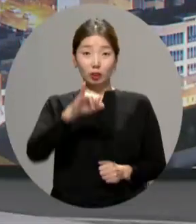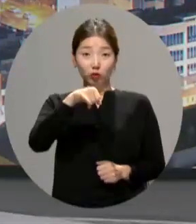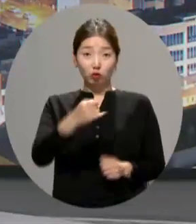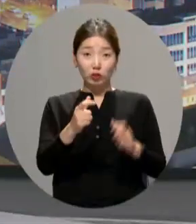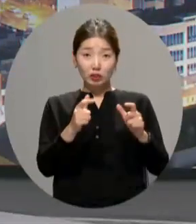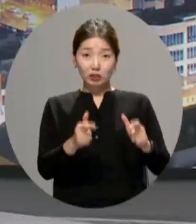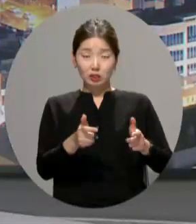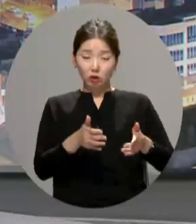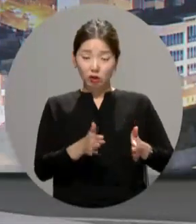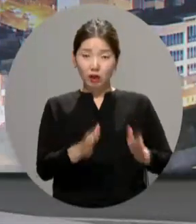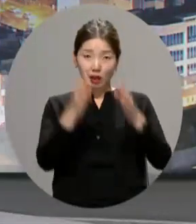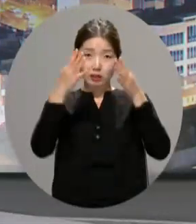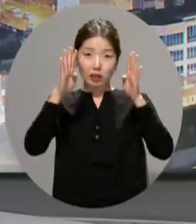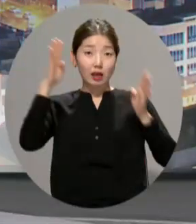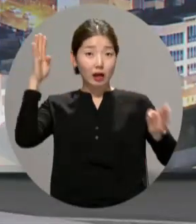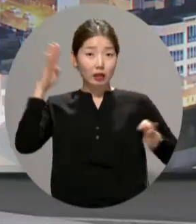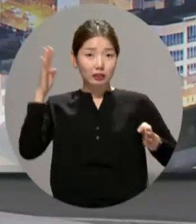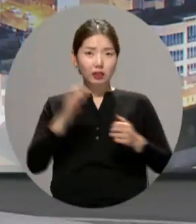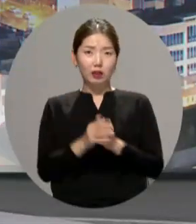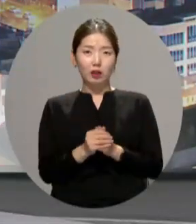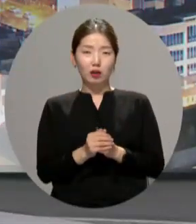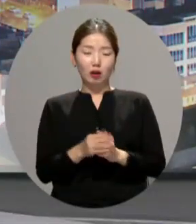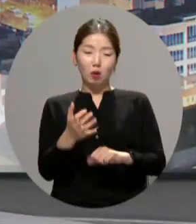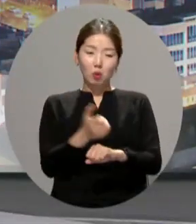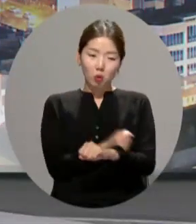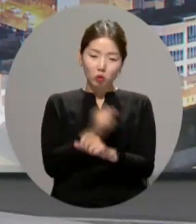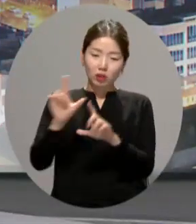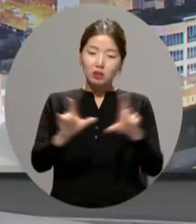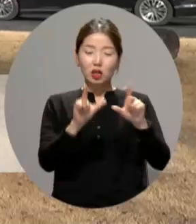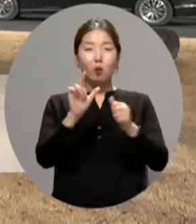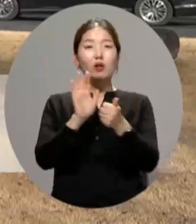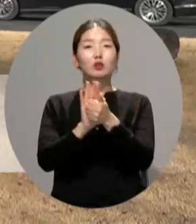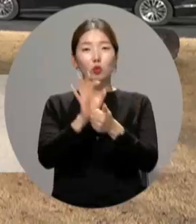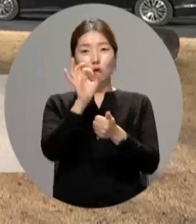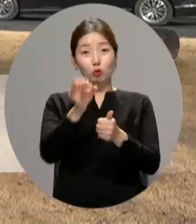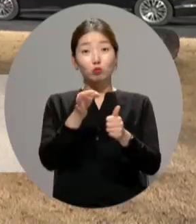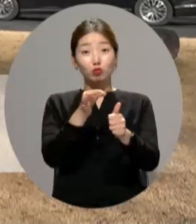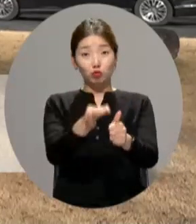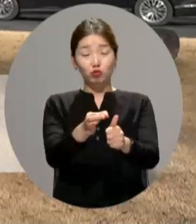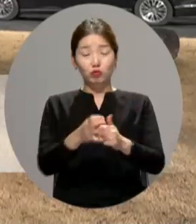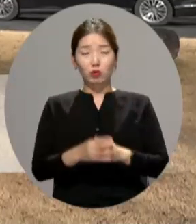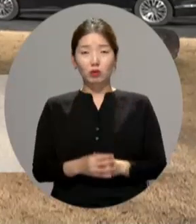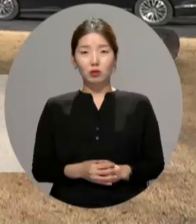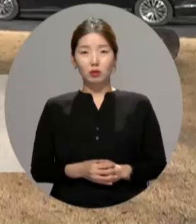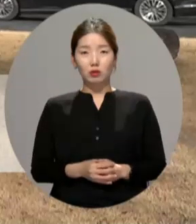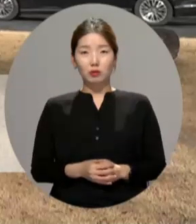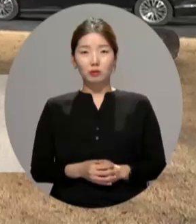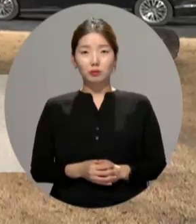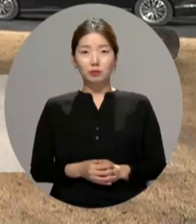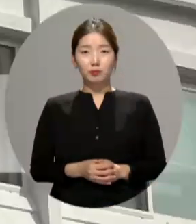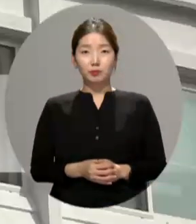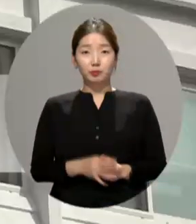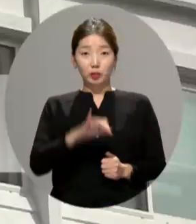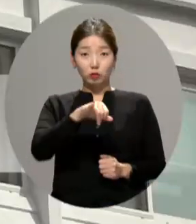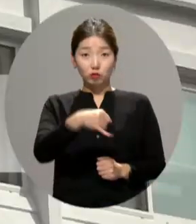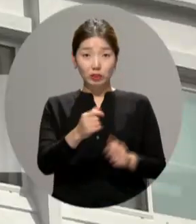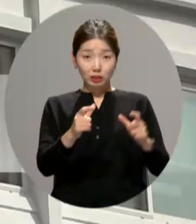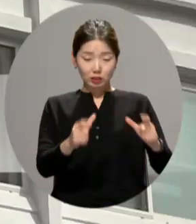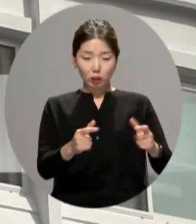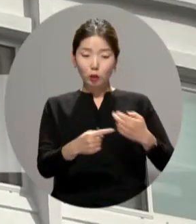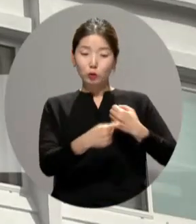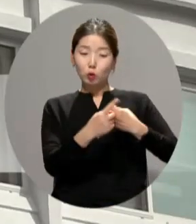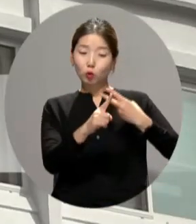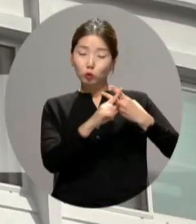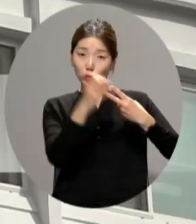순창군이 지역 출신 대학생들에게 파격적인 생활지원금을 지원하기로 해 화제입니다 순창군은